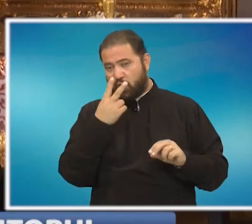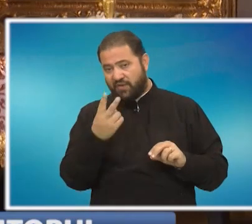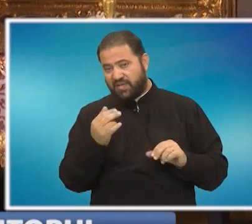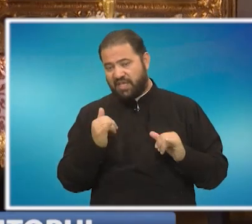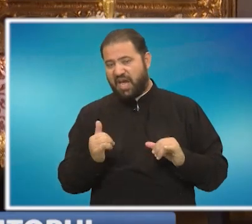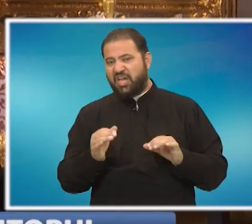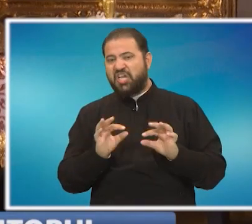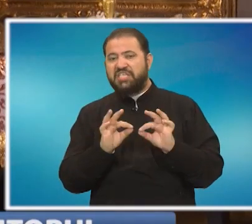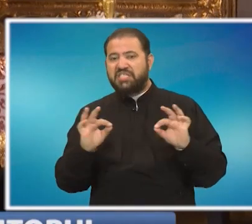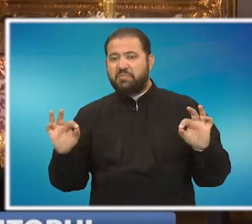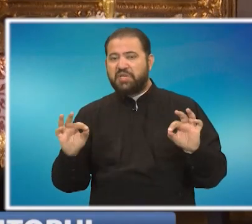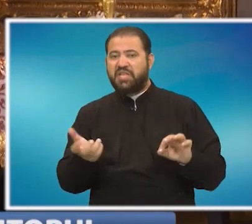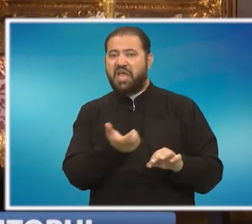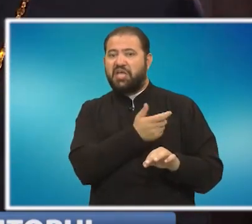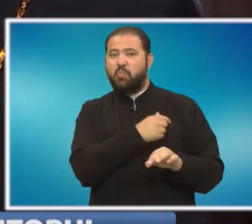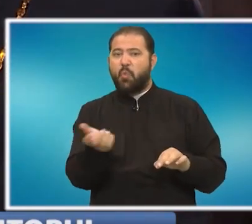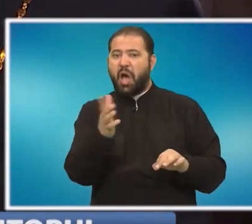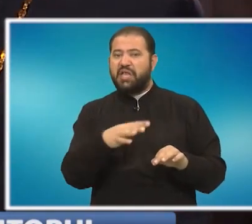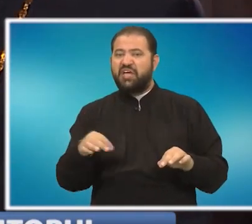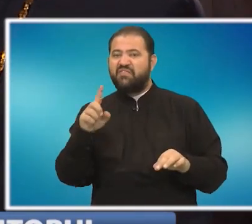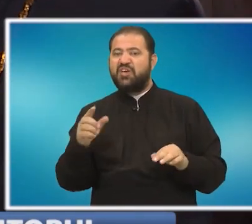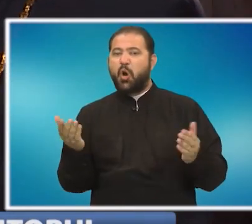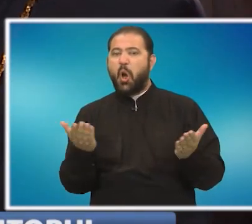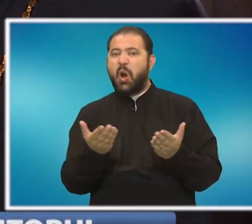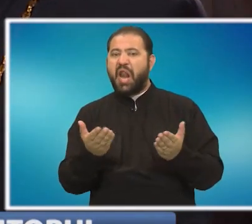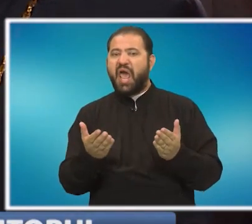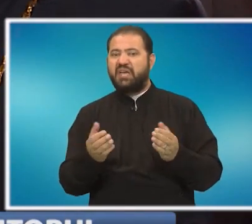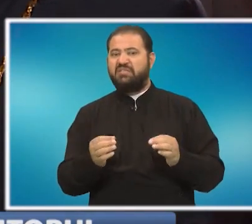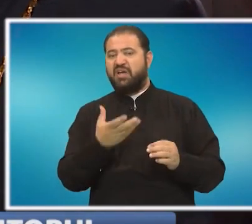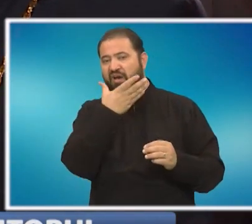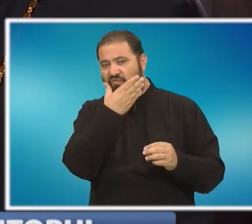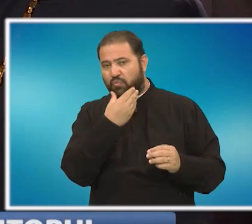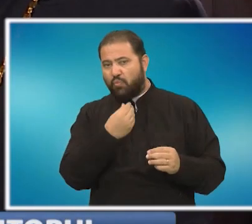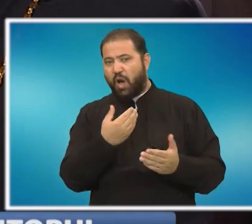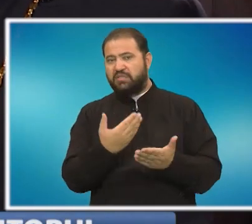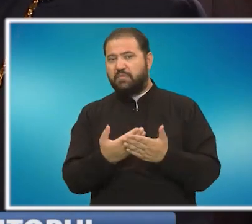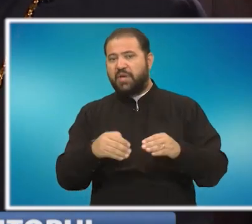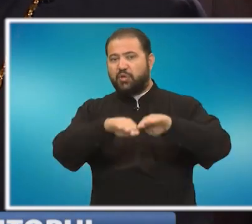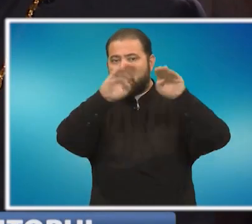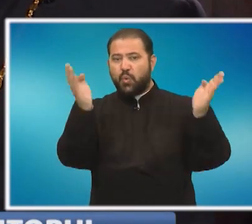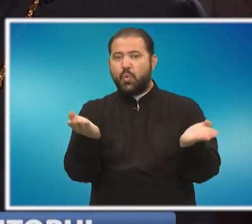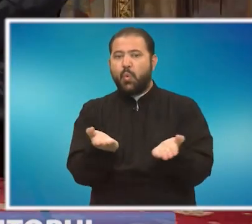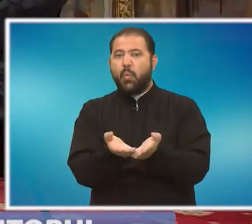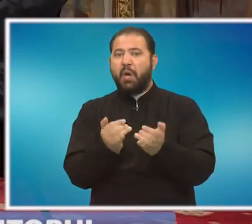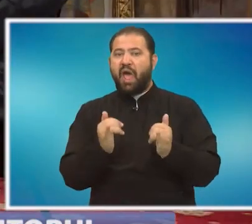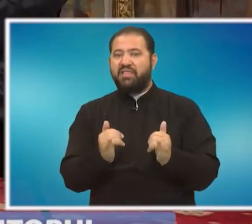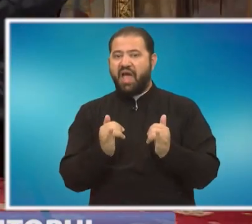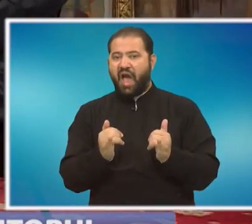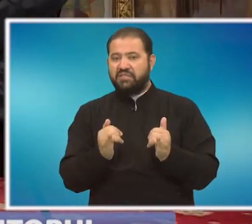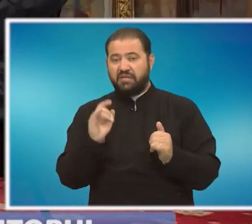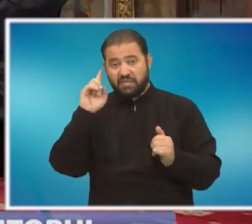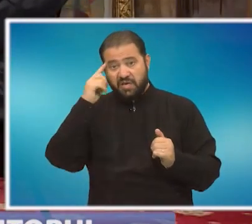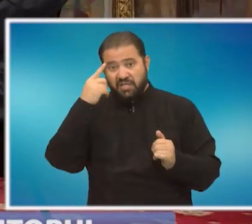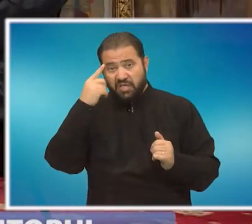spus, această simplitate poate fi o lecție deschisă pentru credincioșii, pentru lumea de astăzi, gândindu-ne